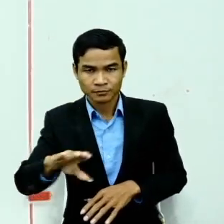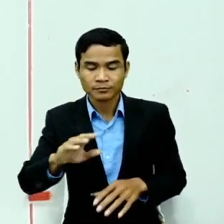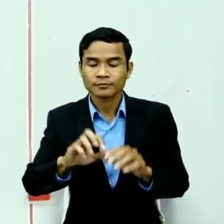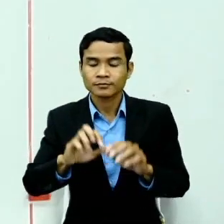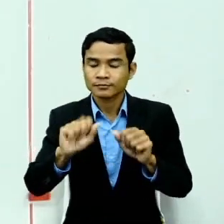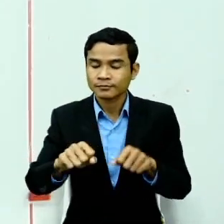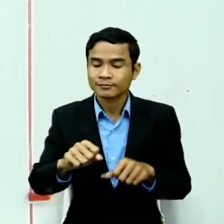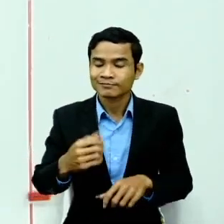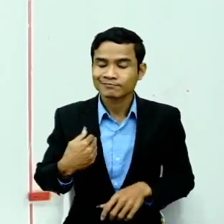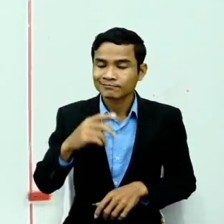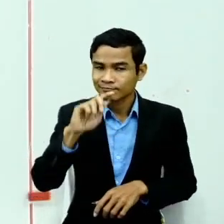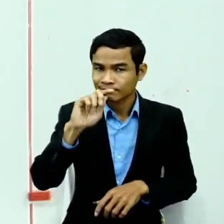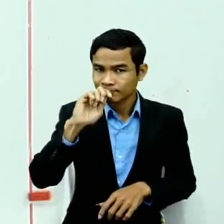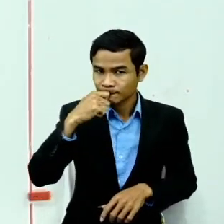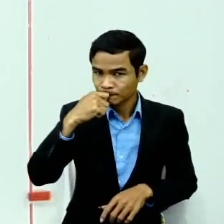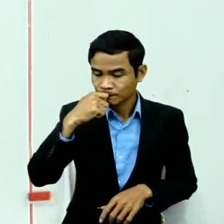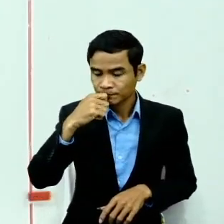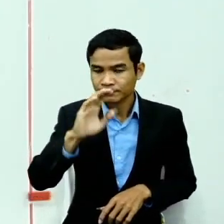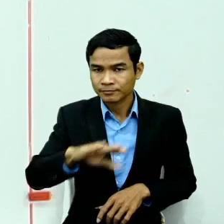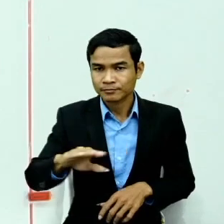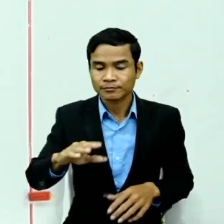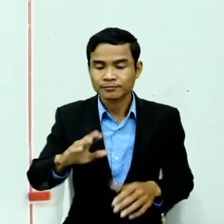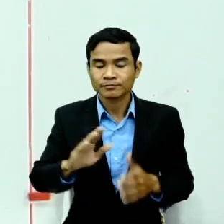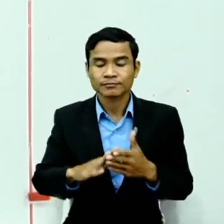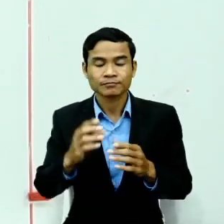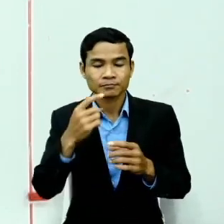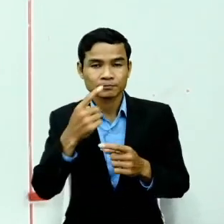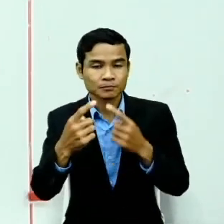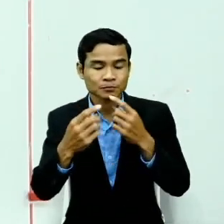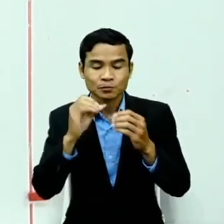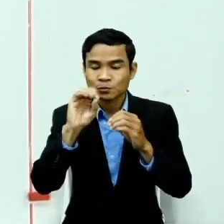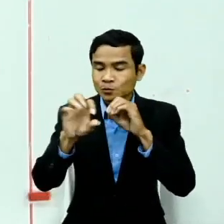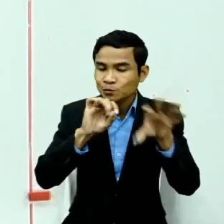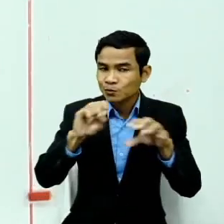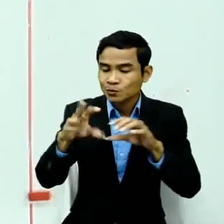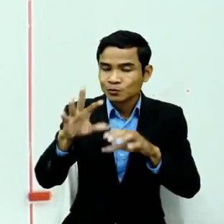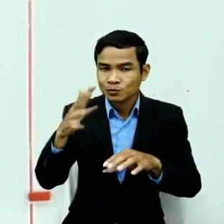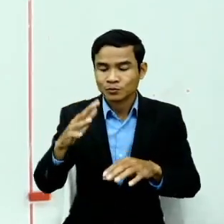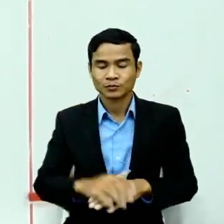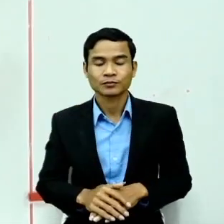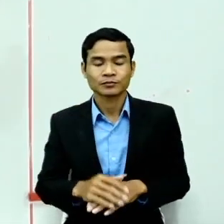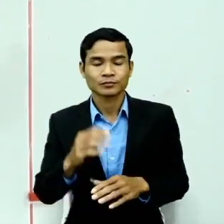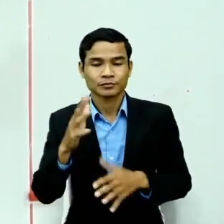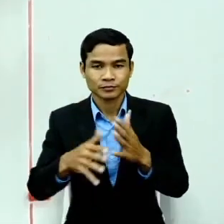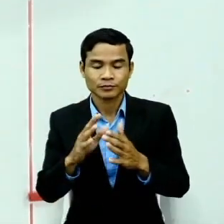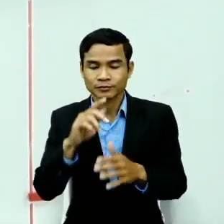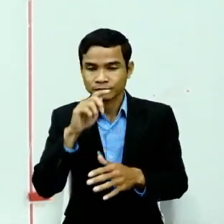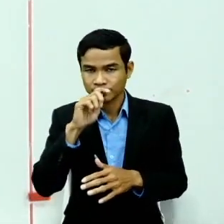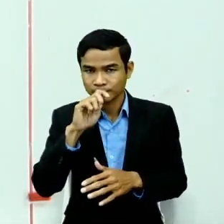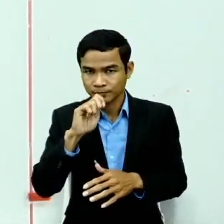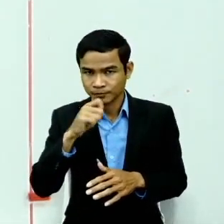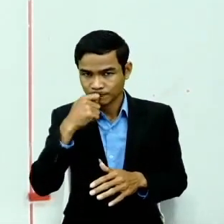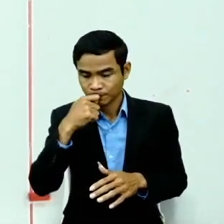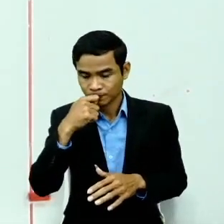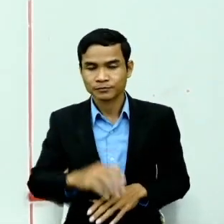nâng tay là bắt đời miền bịa sắm ngắt chà lên nhẹ cứ ăn bịa sắn sắm ngắt chà